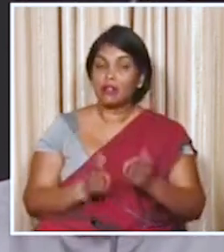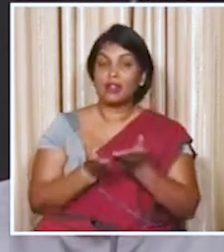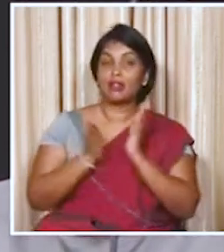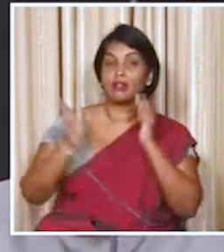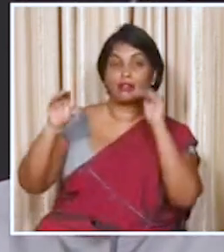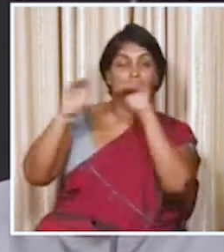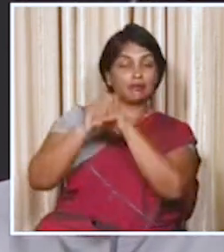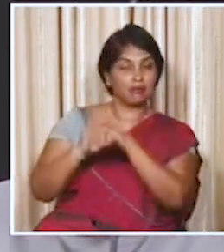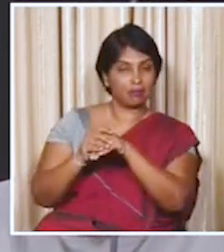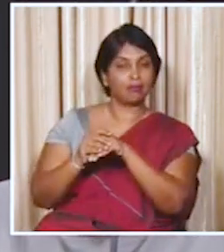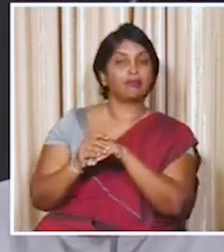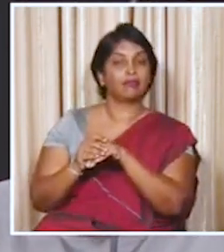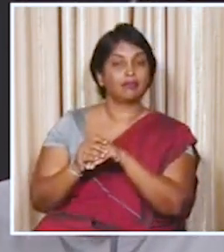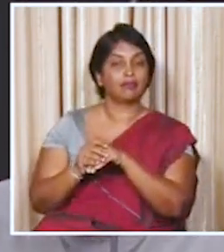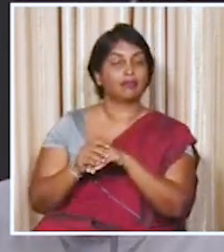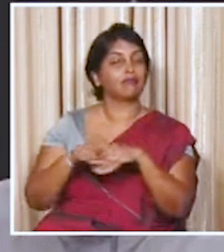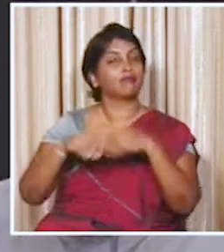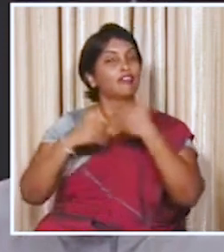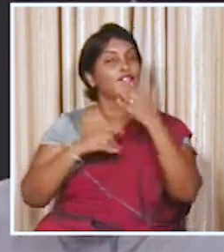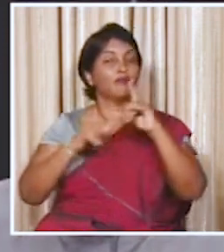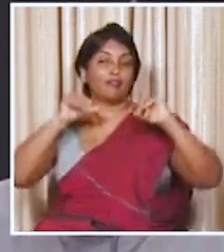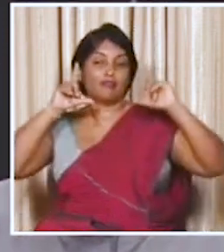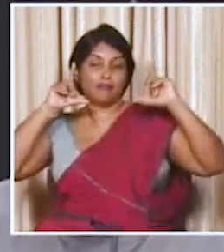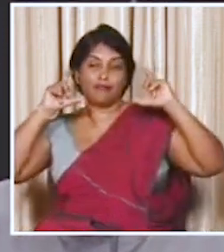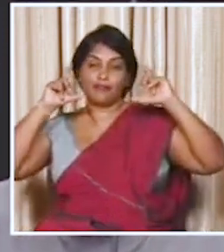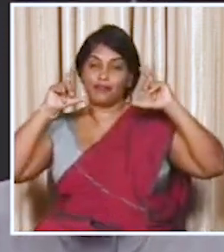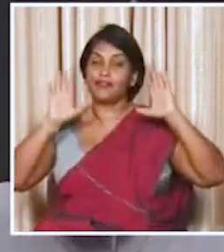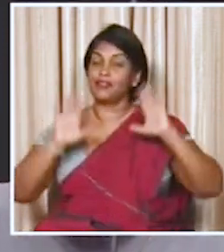ඉන්දියාවේ අමුල්ලකේ ඉස්සරහා හිටගෙන ෆොටෝ ගන්නකොට